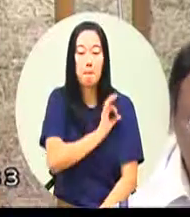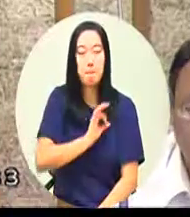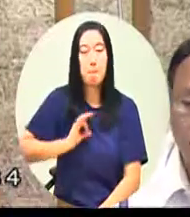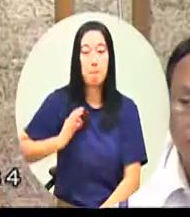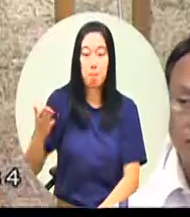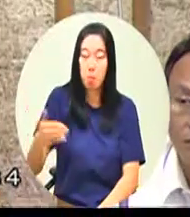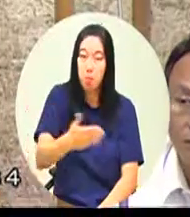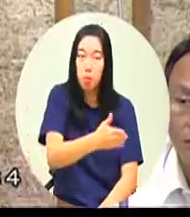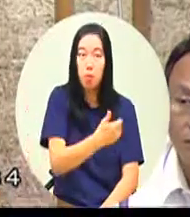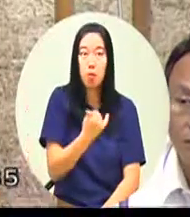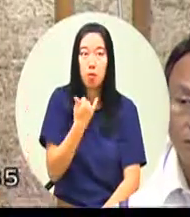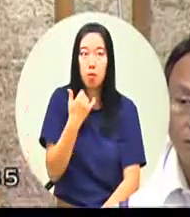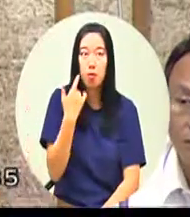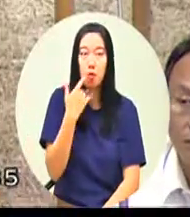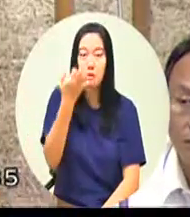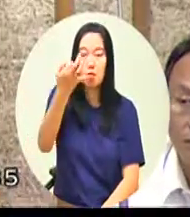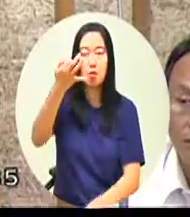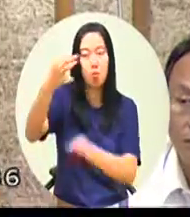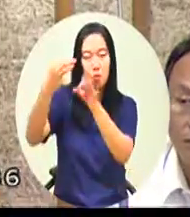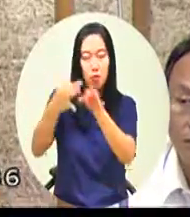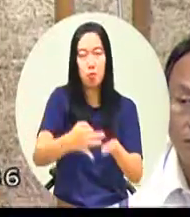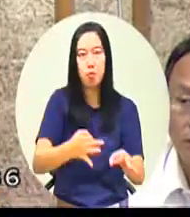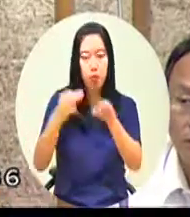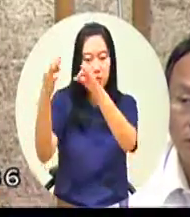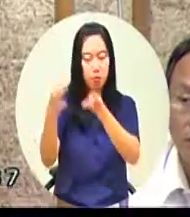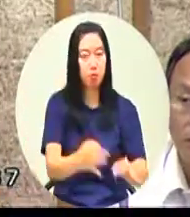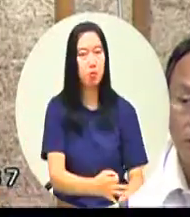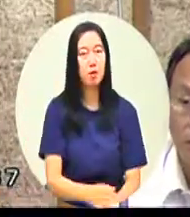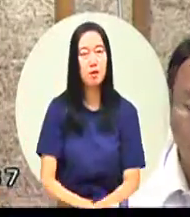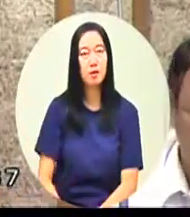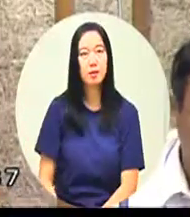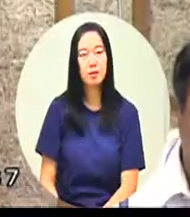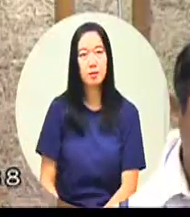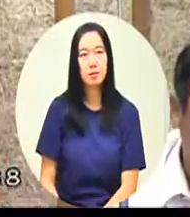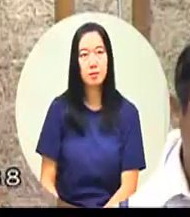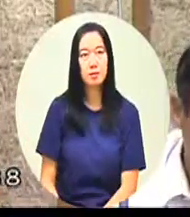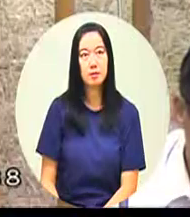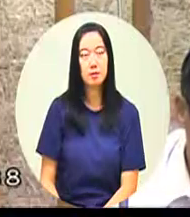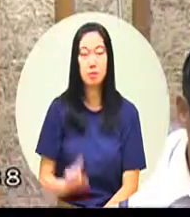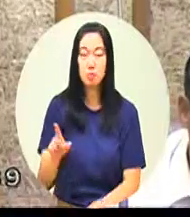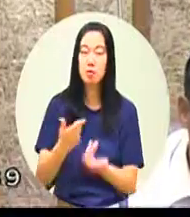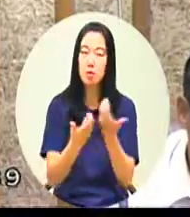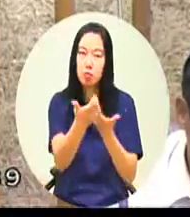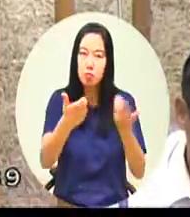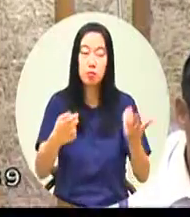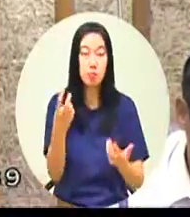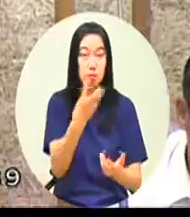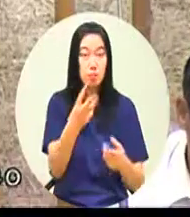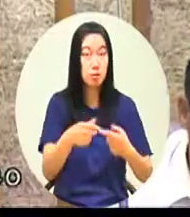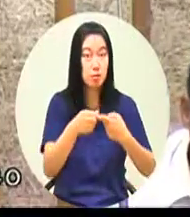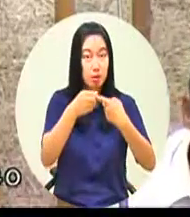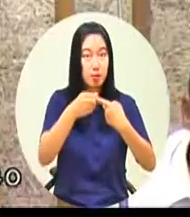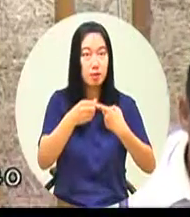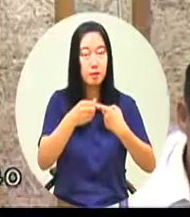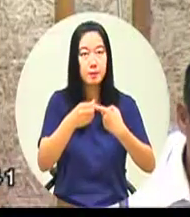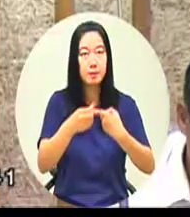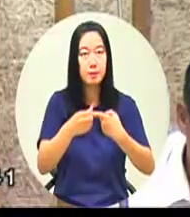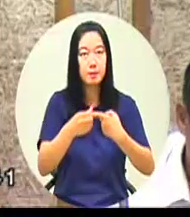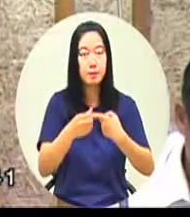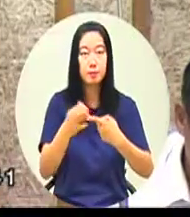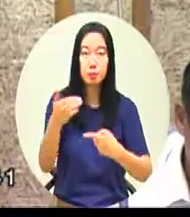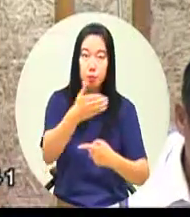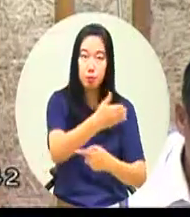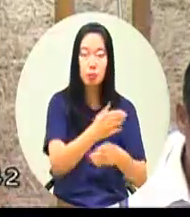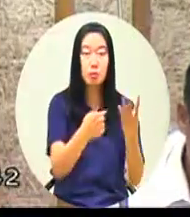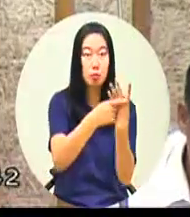挂是咱价钱下跌的这个状况。其实大概分三个部分，第一就是讲，渔业署中央渔